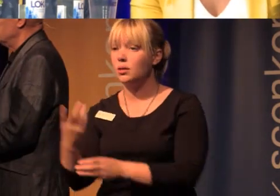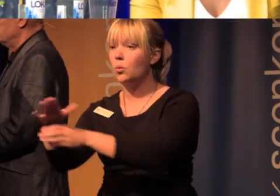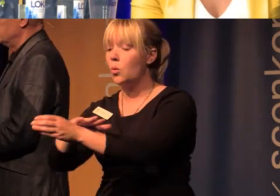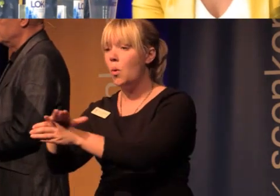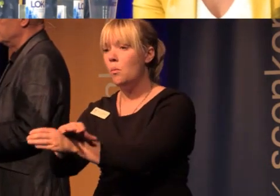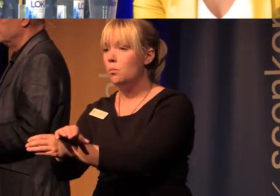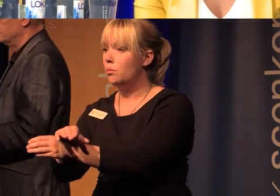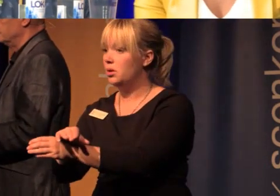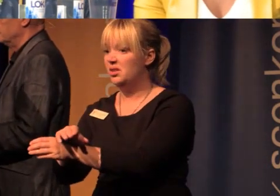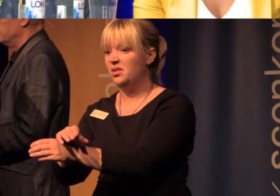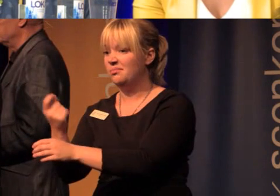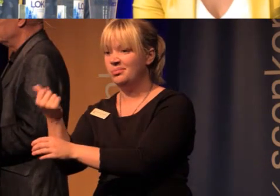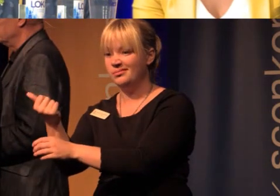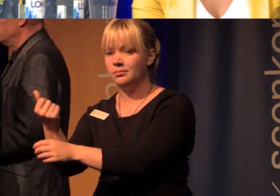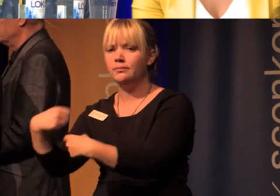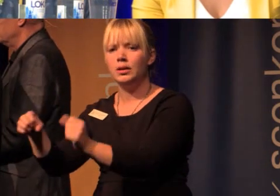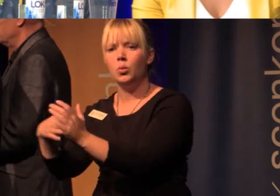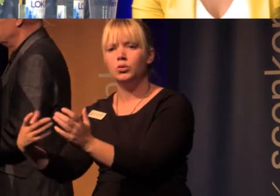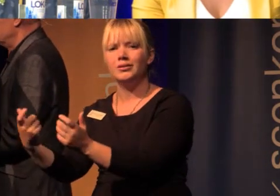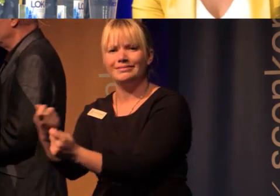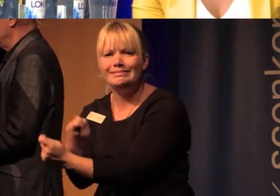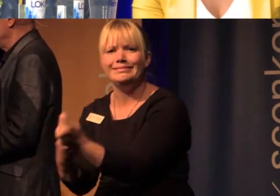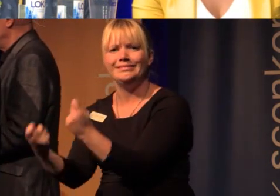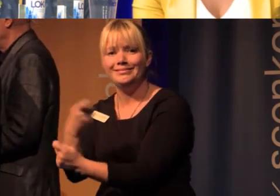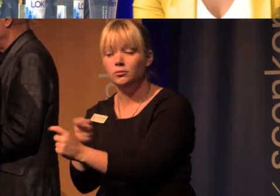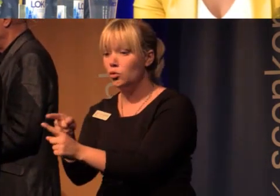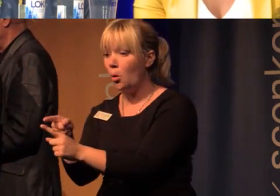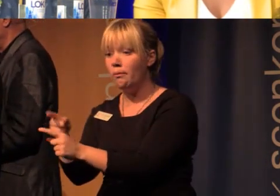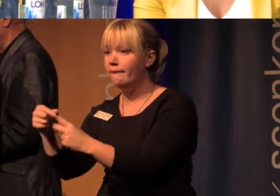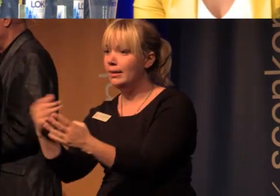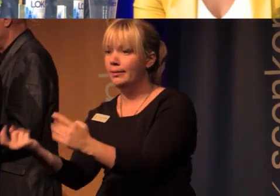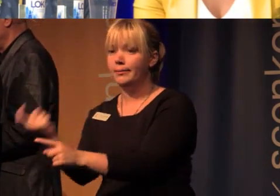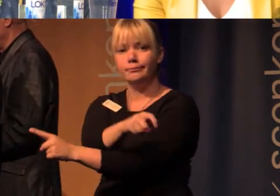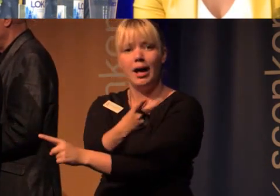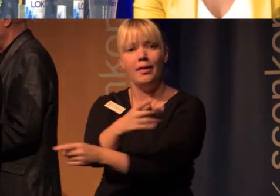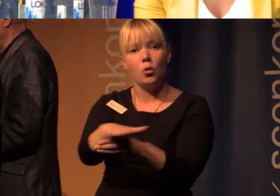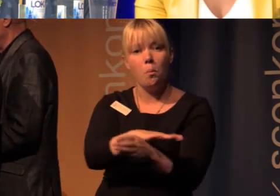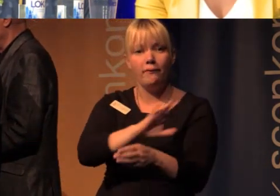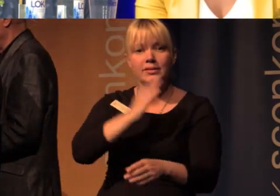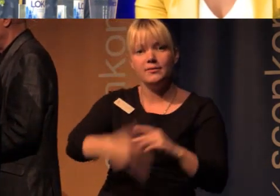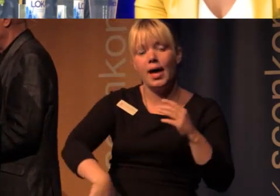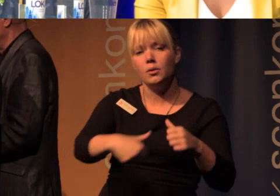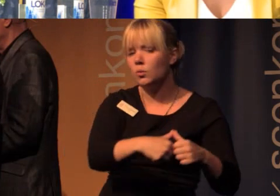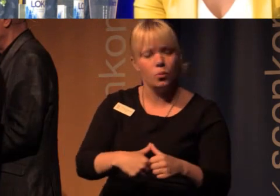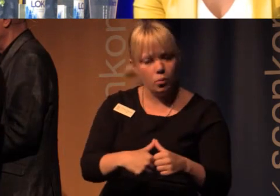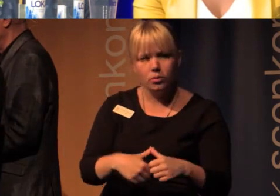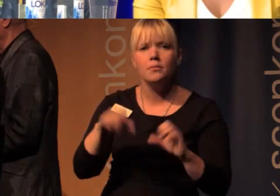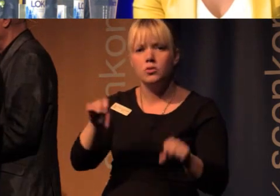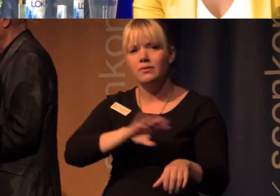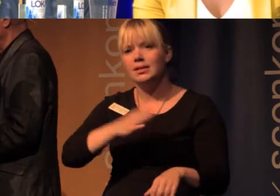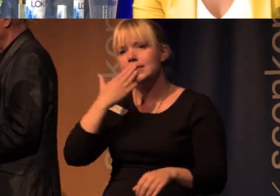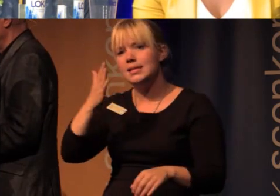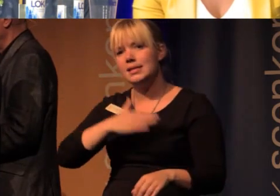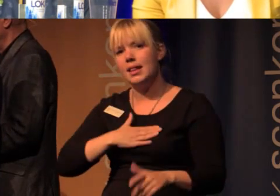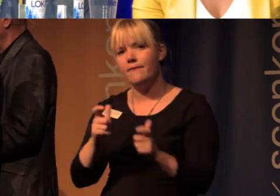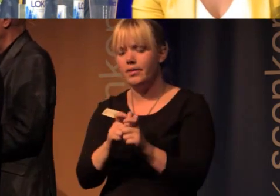aktivitet därför att det inte finns särskilt mycket pengar. Och då söker man sig inte till andra områden där det finns organisationer, utan det måste finnas ideella föreningar i